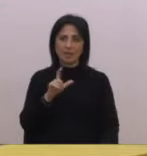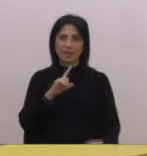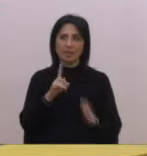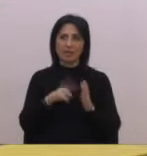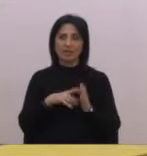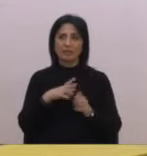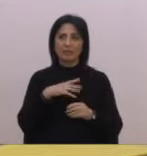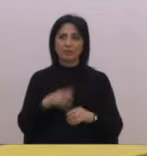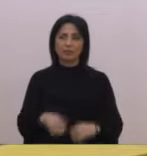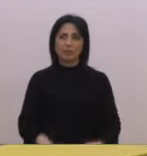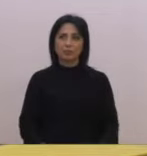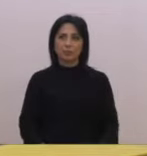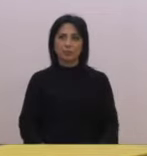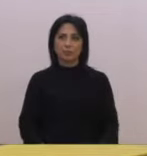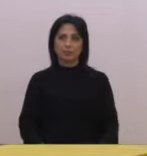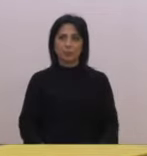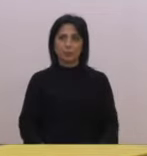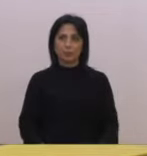იყო